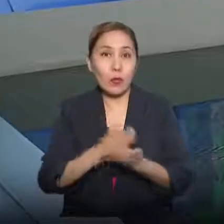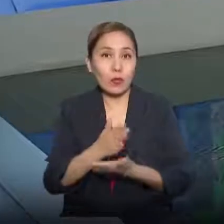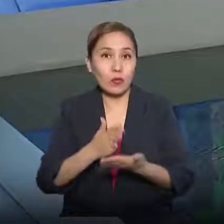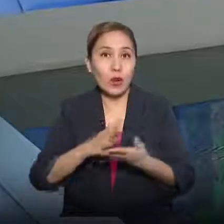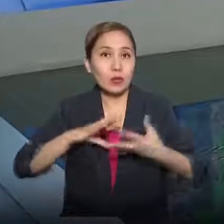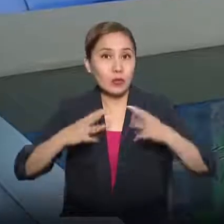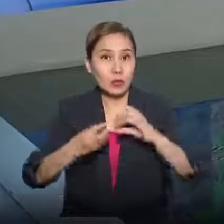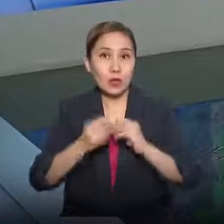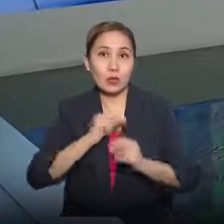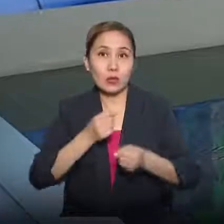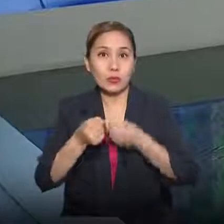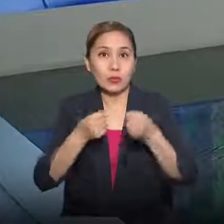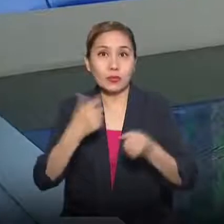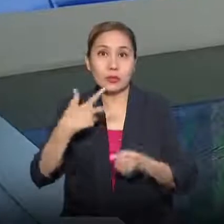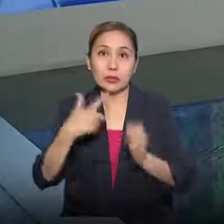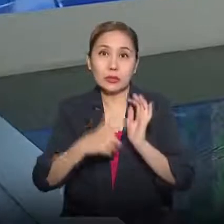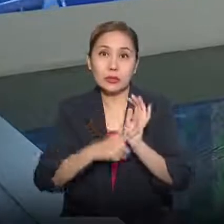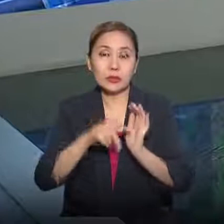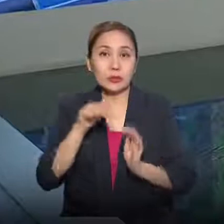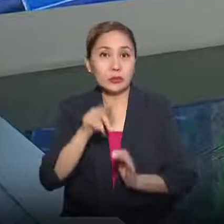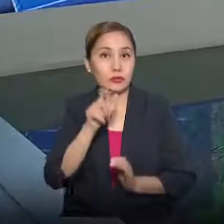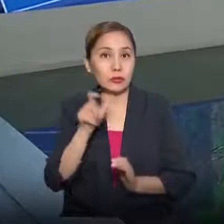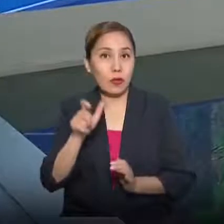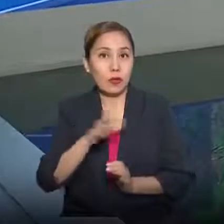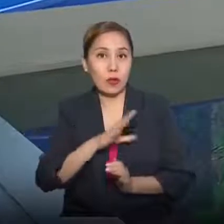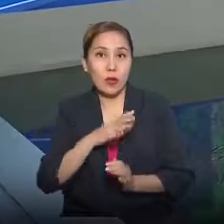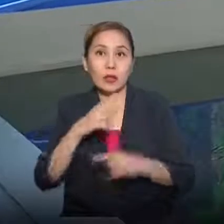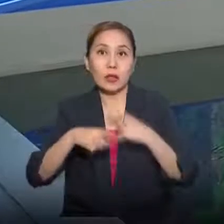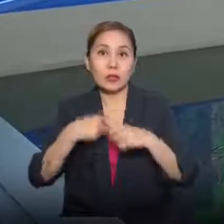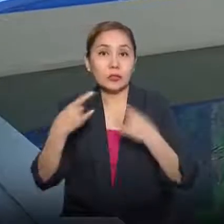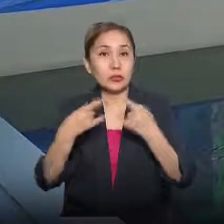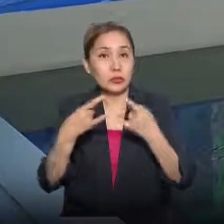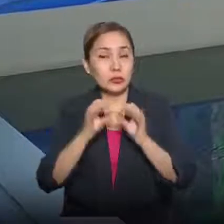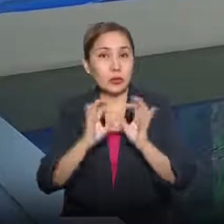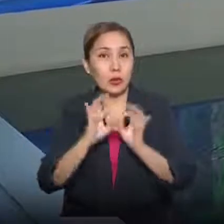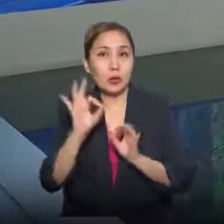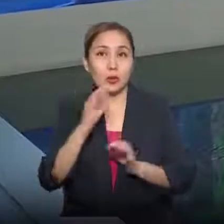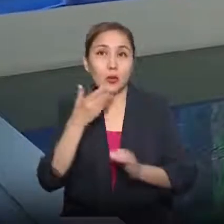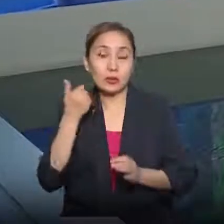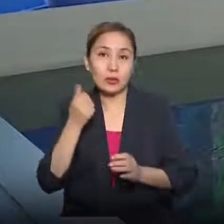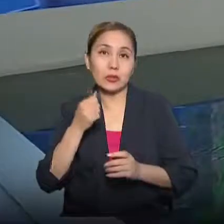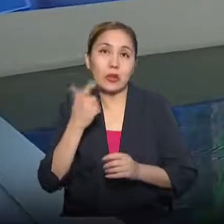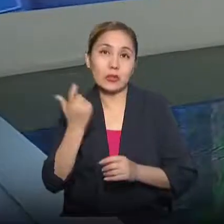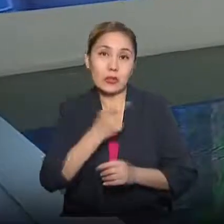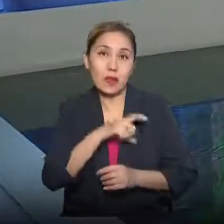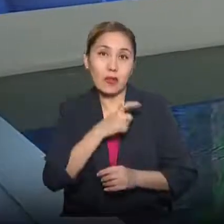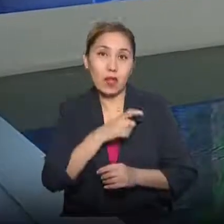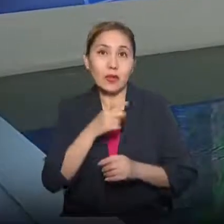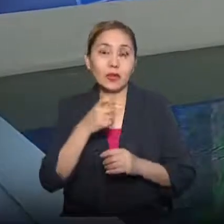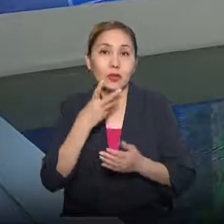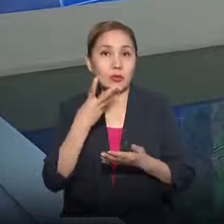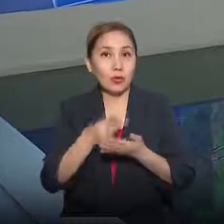как результат трудоустроено около 37 тысяч человек. Наш следующий материал о том, как с легкостью возглавляет фермерское